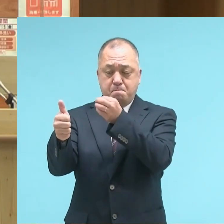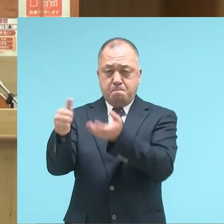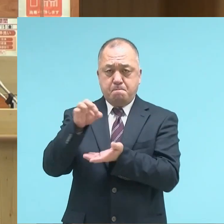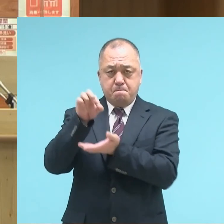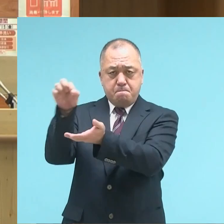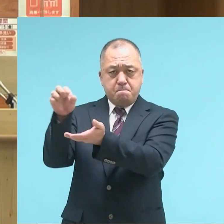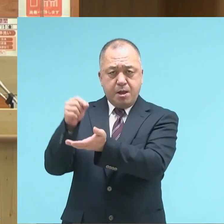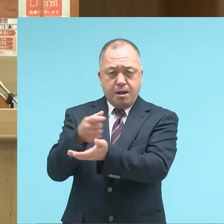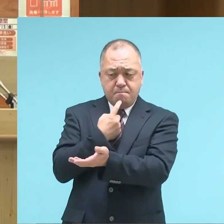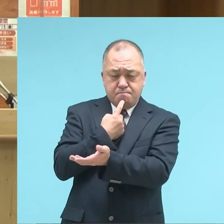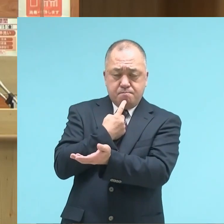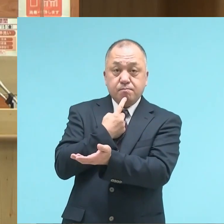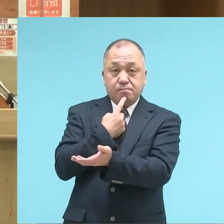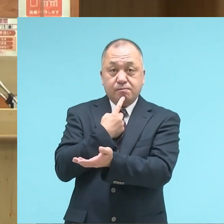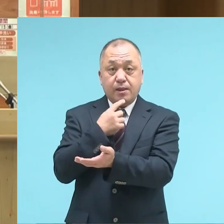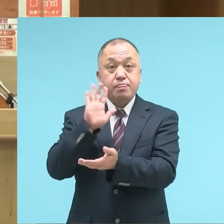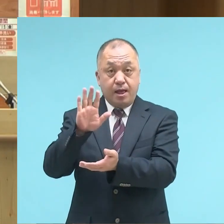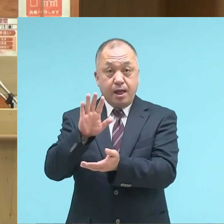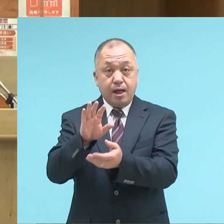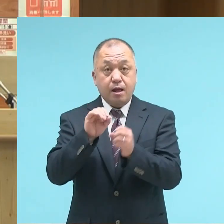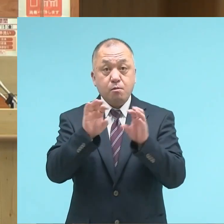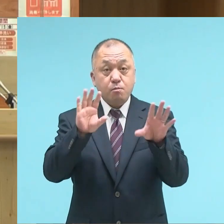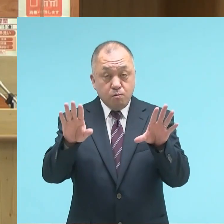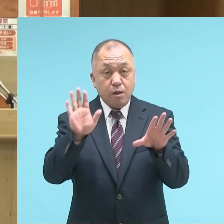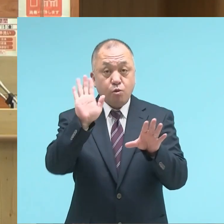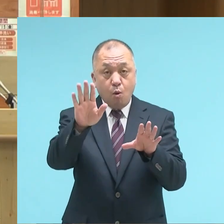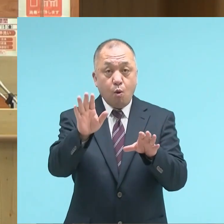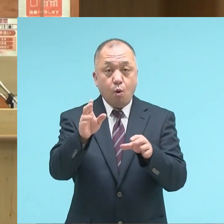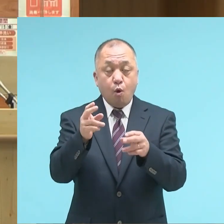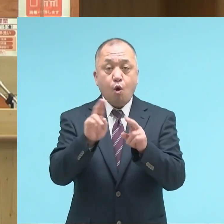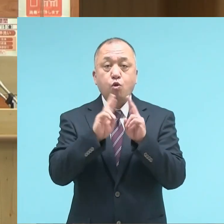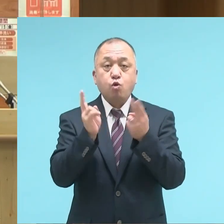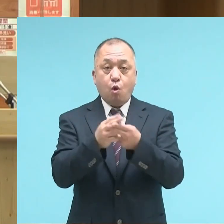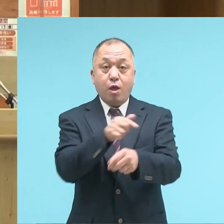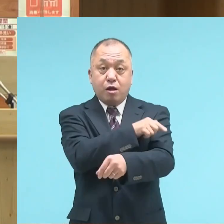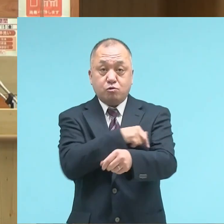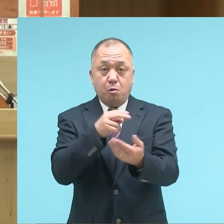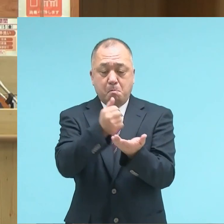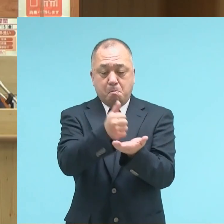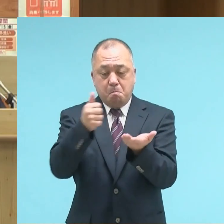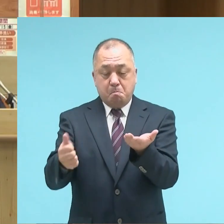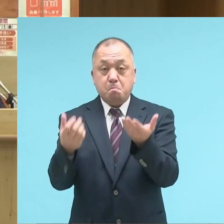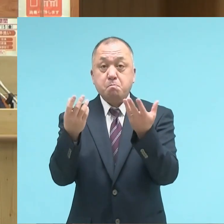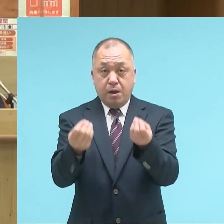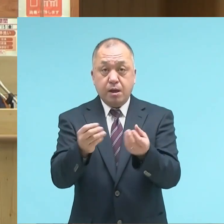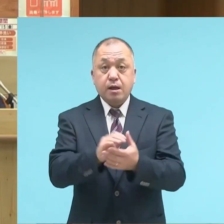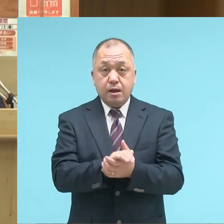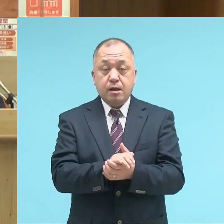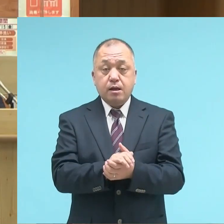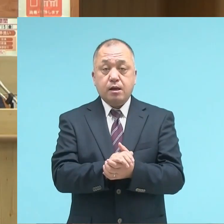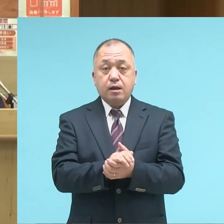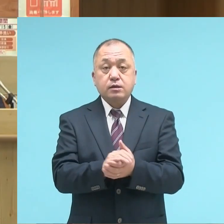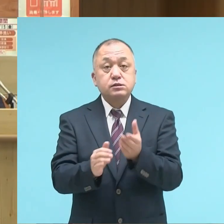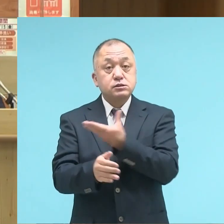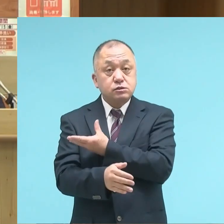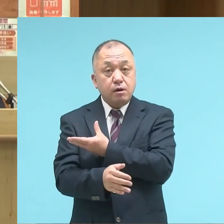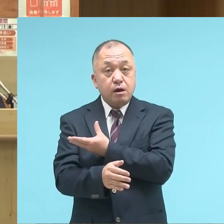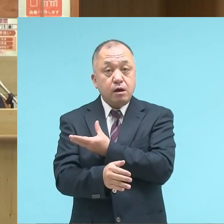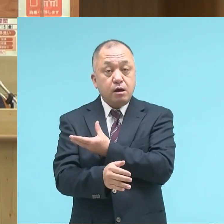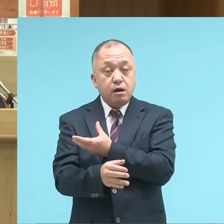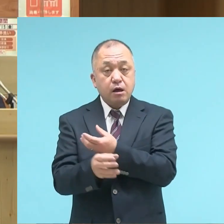た後ですね、党の役職を一任するということがありました。で、その知事は選挙の時も